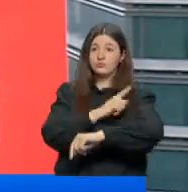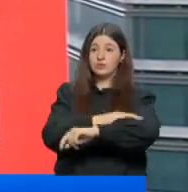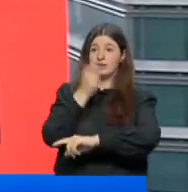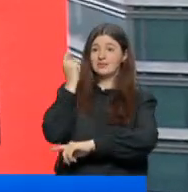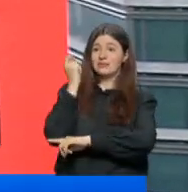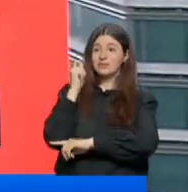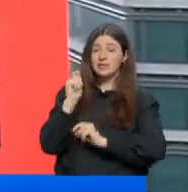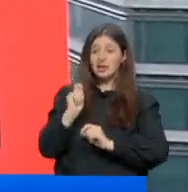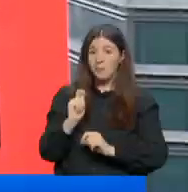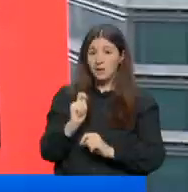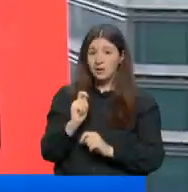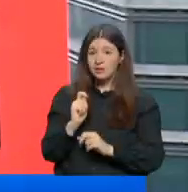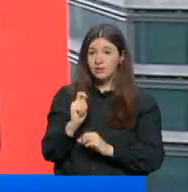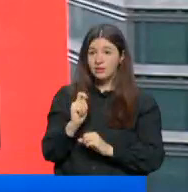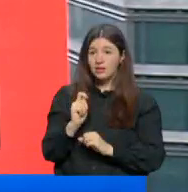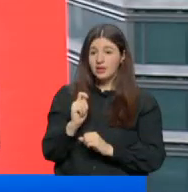temsil eden,